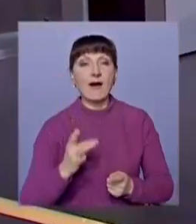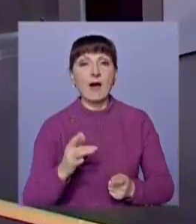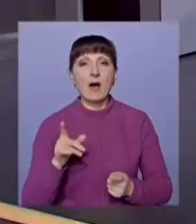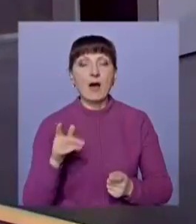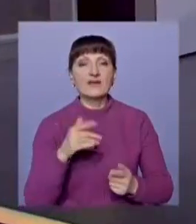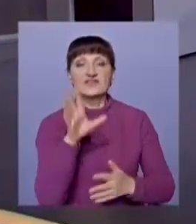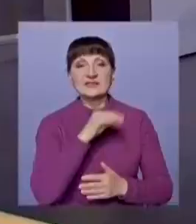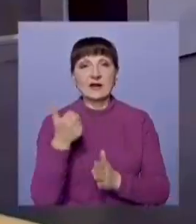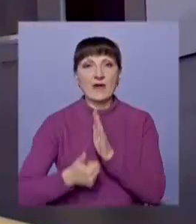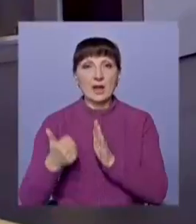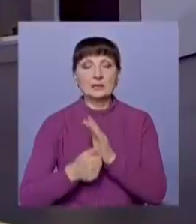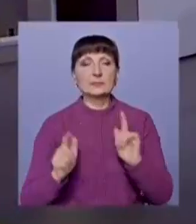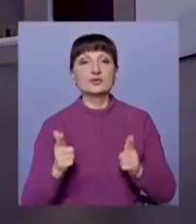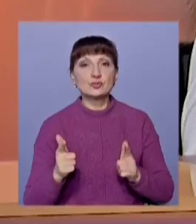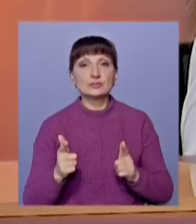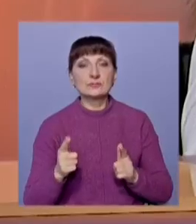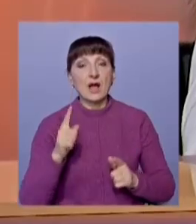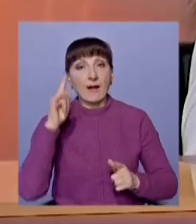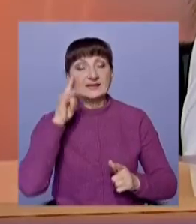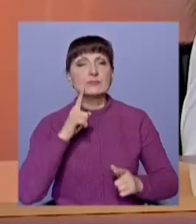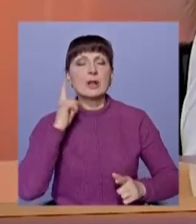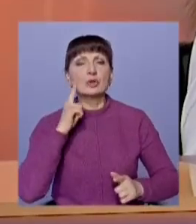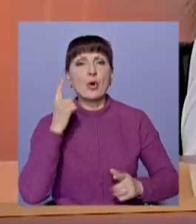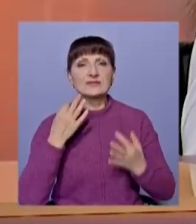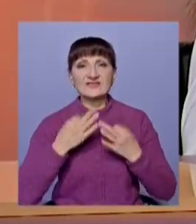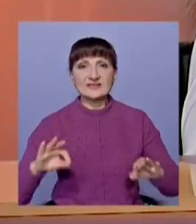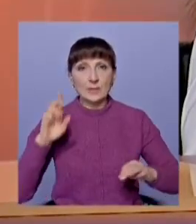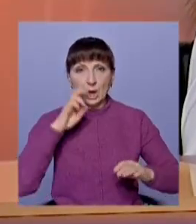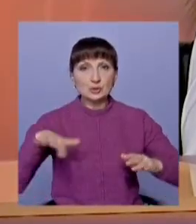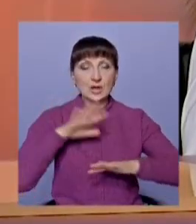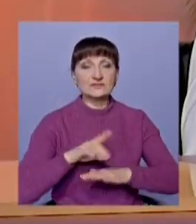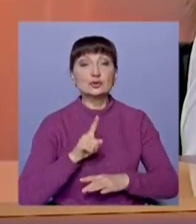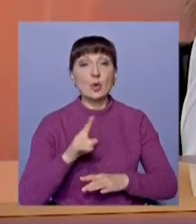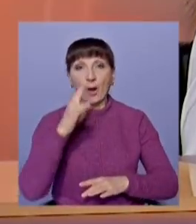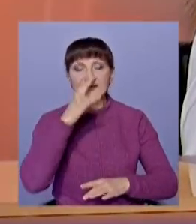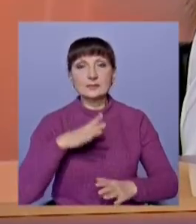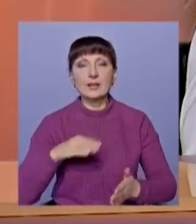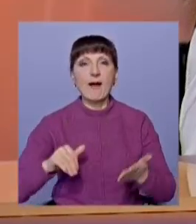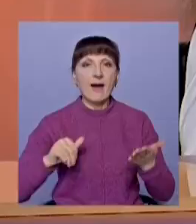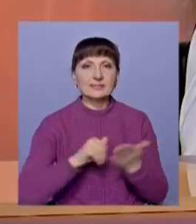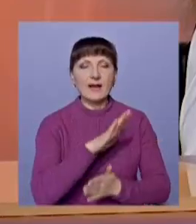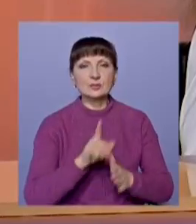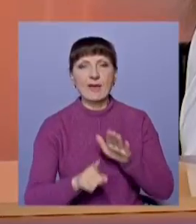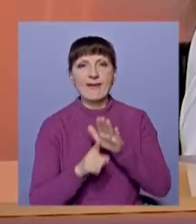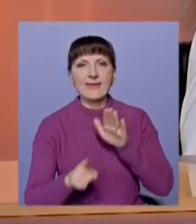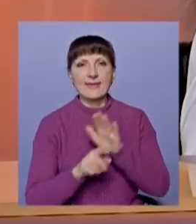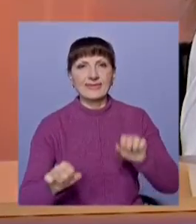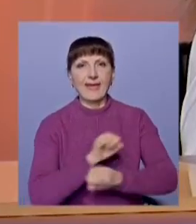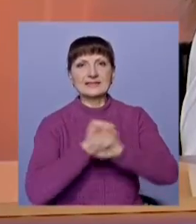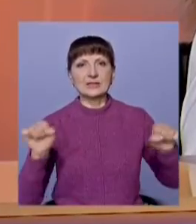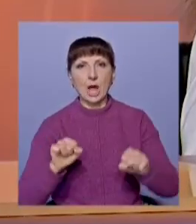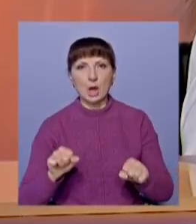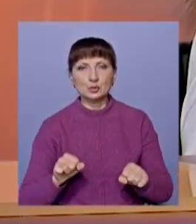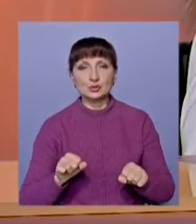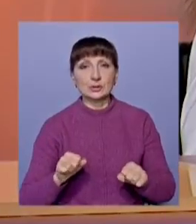заслуги молодому Казахстану, независимому государству, это его отказ от обладания ядерным потенциалом. И